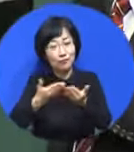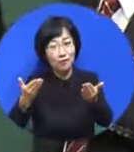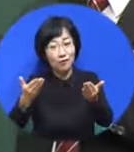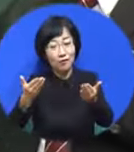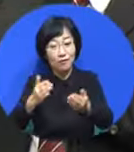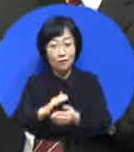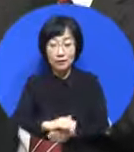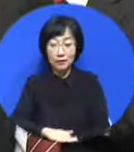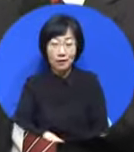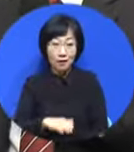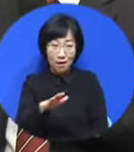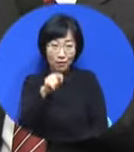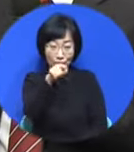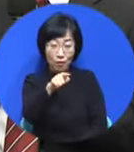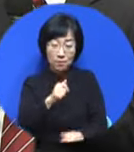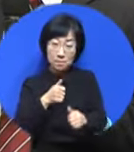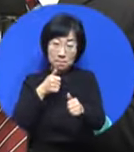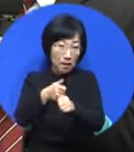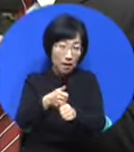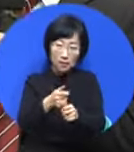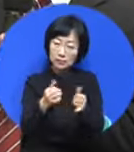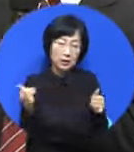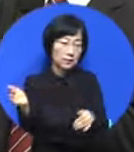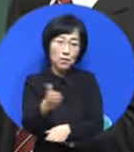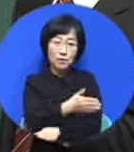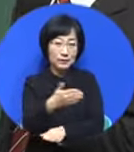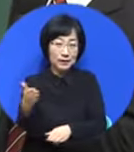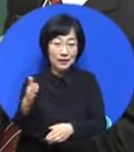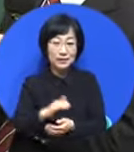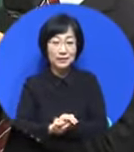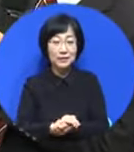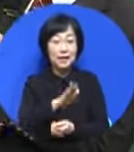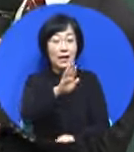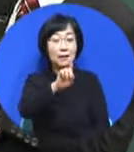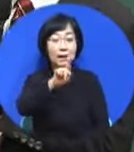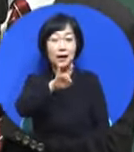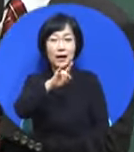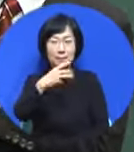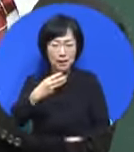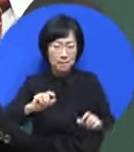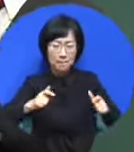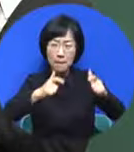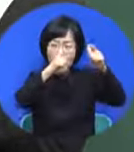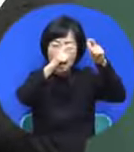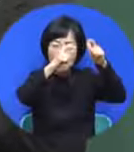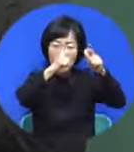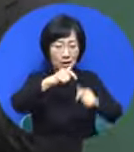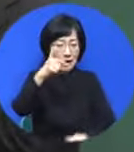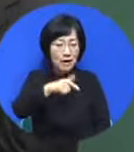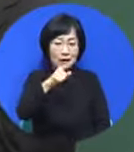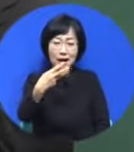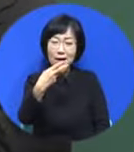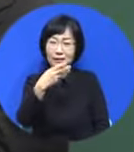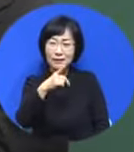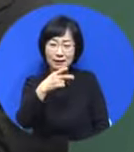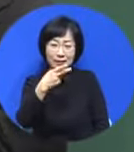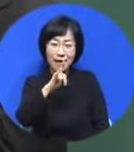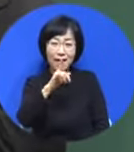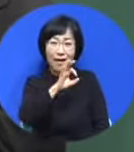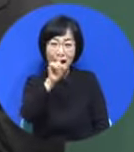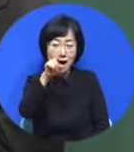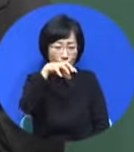blessed. And no one will be able to overtake you. 바벨탑 속에 있지 말고 갈대아 있지 말고 내게 네가 지시한 땅으로